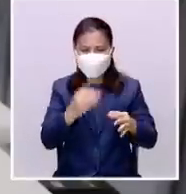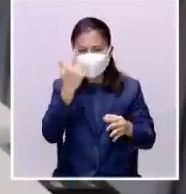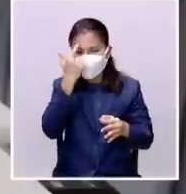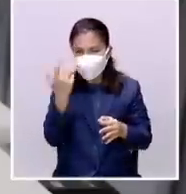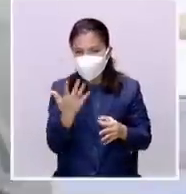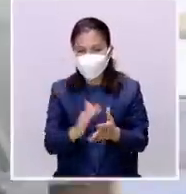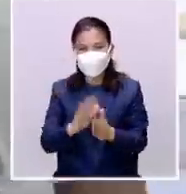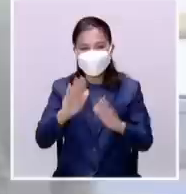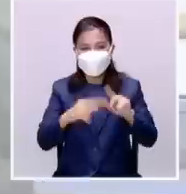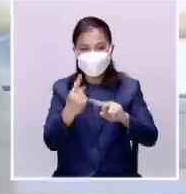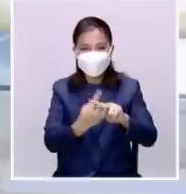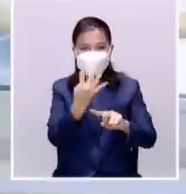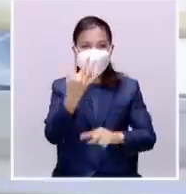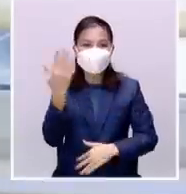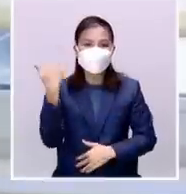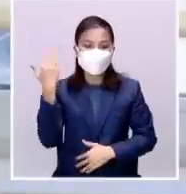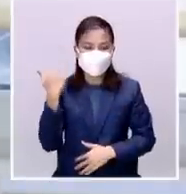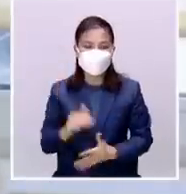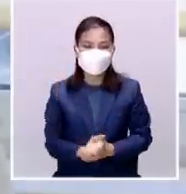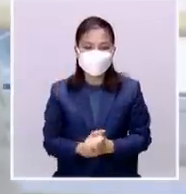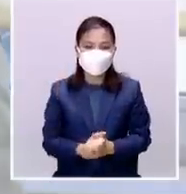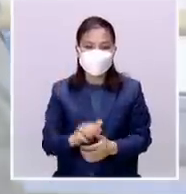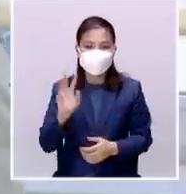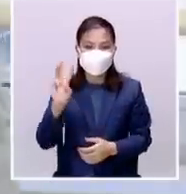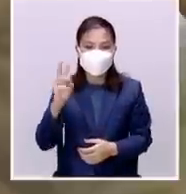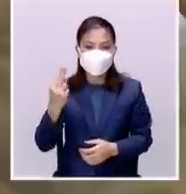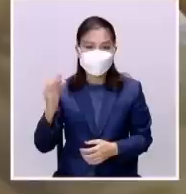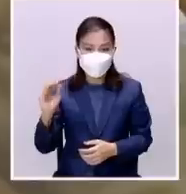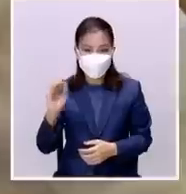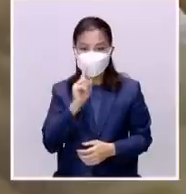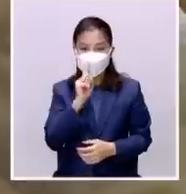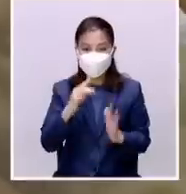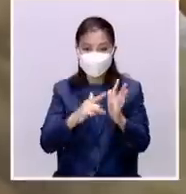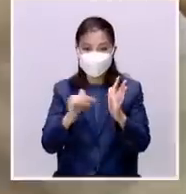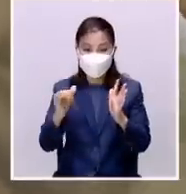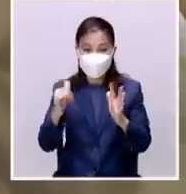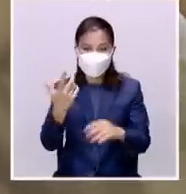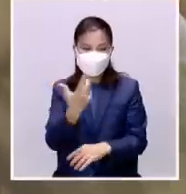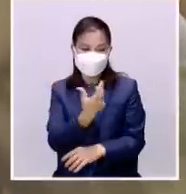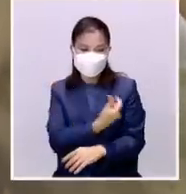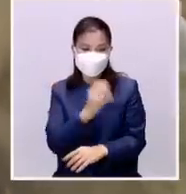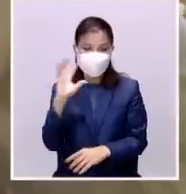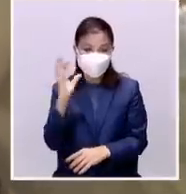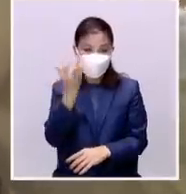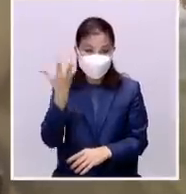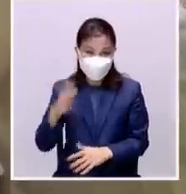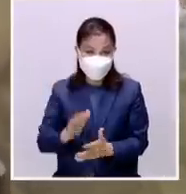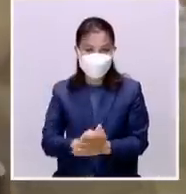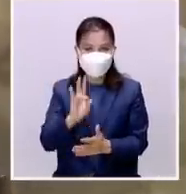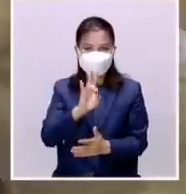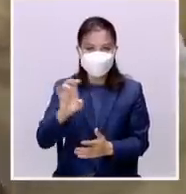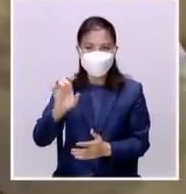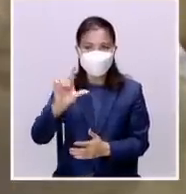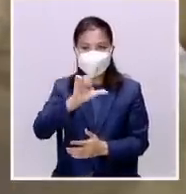าเมื่อเดือนเมษายนที่ผ่านมาองค์การอนามัยโลกรายงานนะคะว่ามีการใช้วัคซีนต้านโควิด-19 ทั่วโลกแล้ว700ล้าน